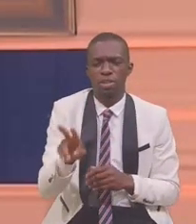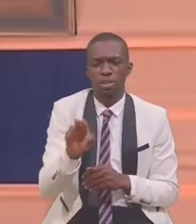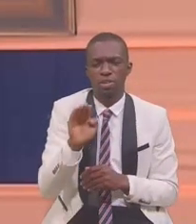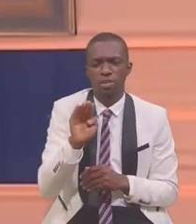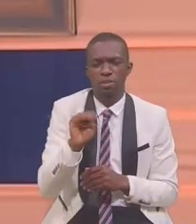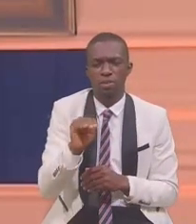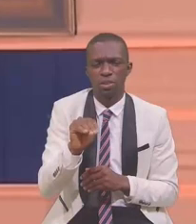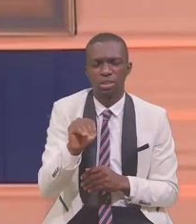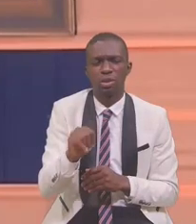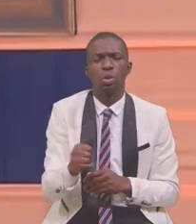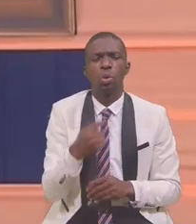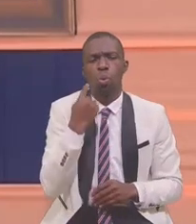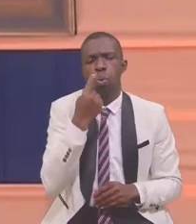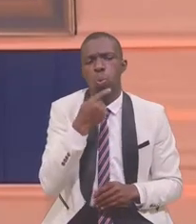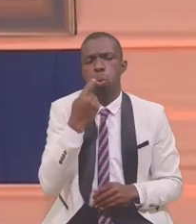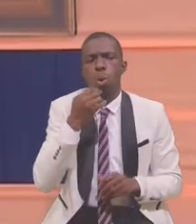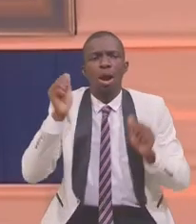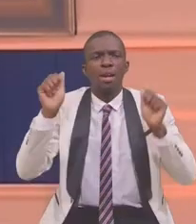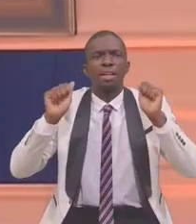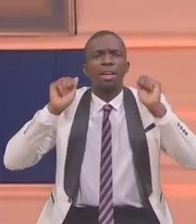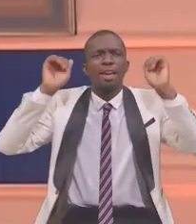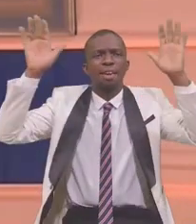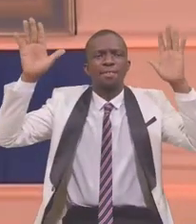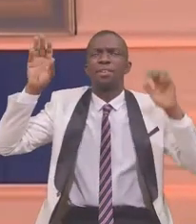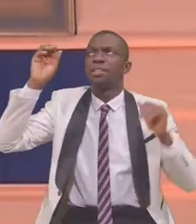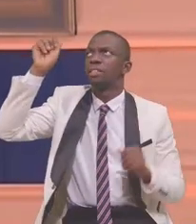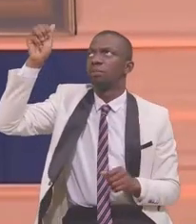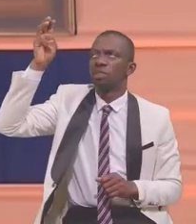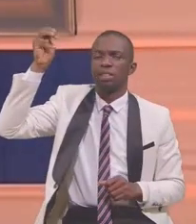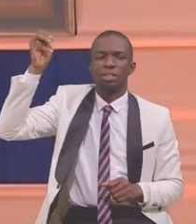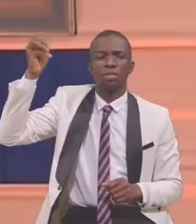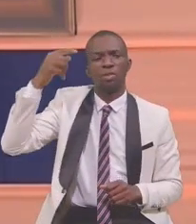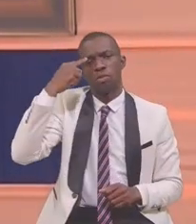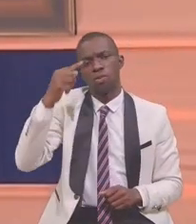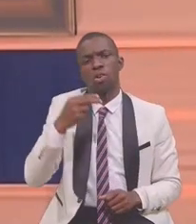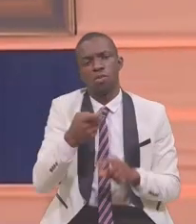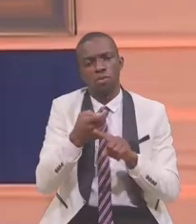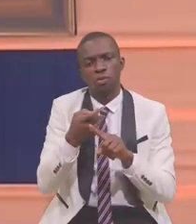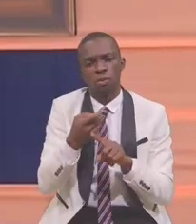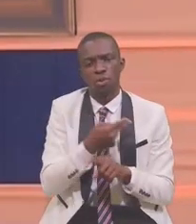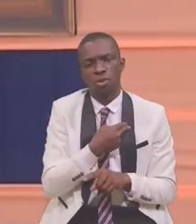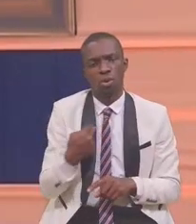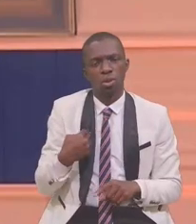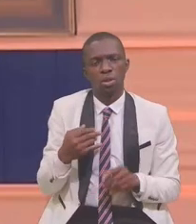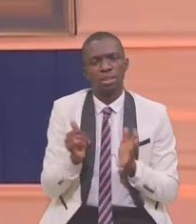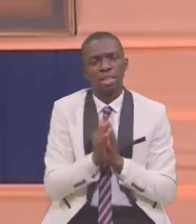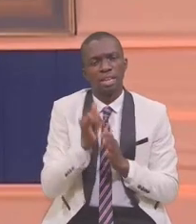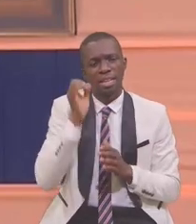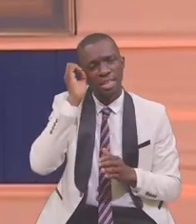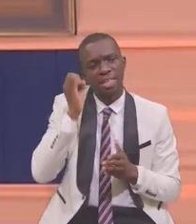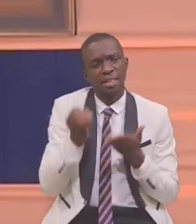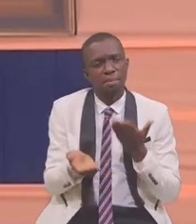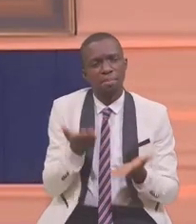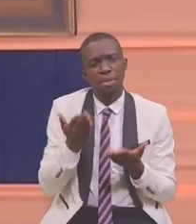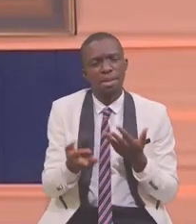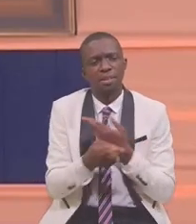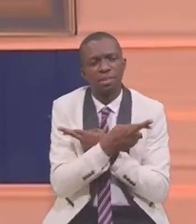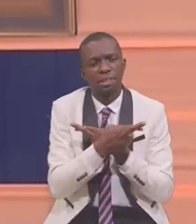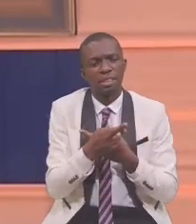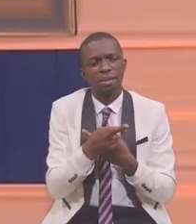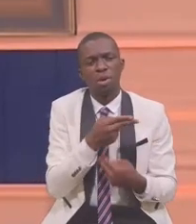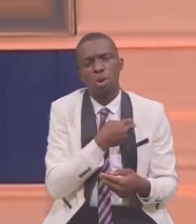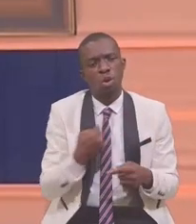Qui s'est donné lui-même pour nous, afin de nous racheter de combien d'iniquités? De toute iniquité, et de se faire un